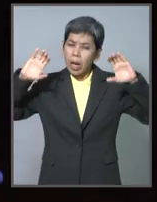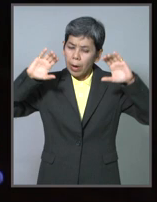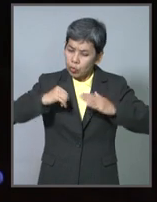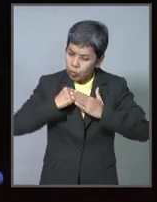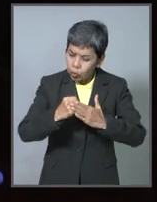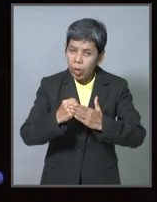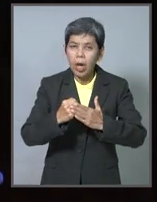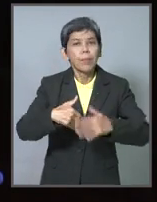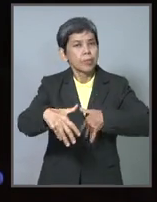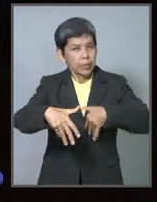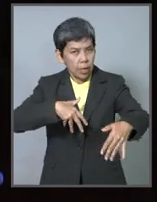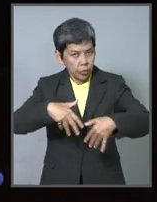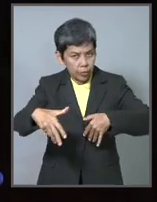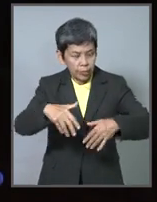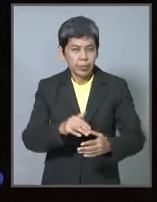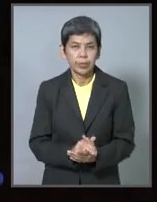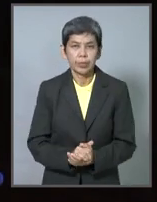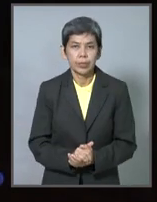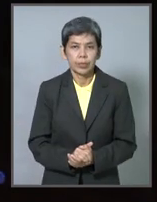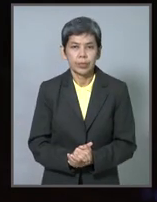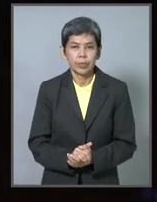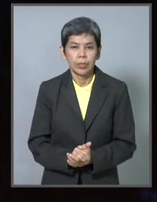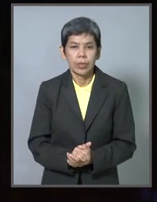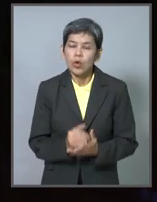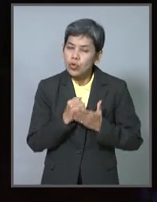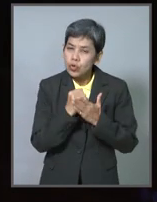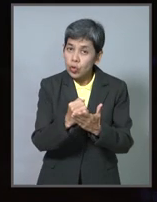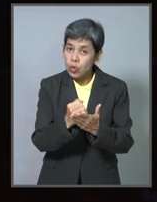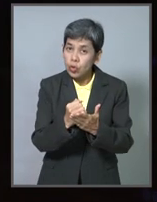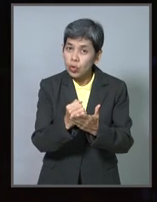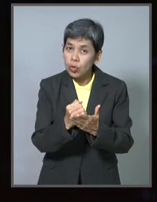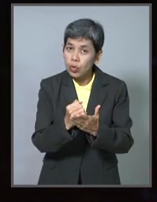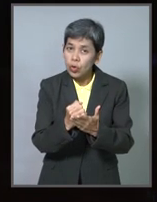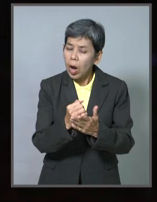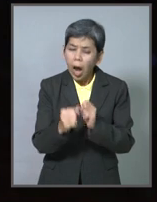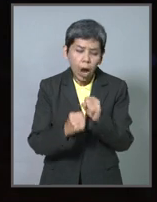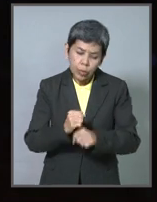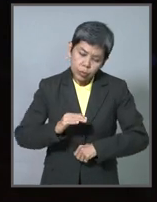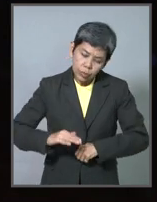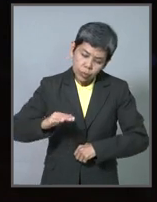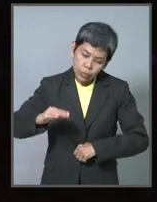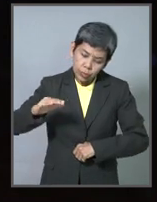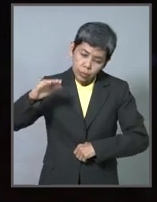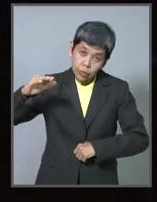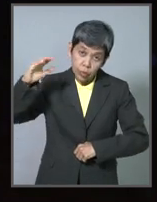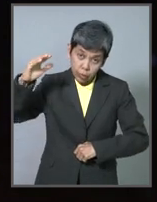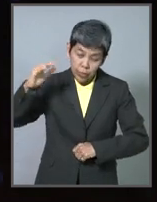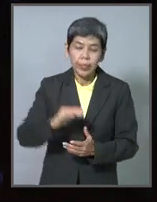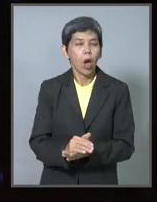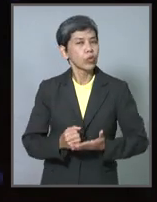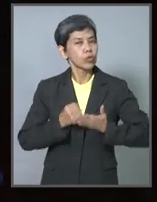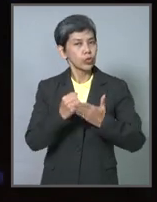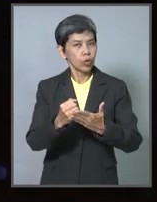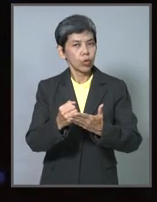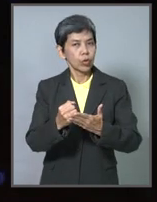ให้ความช่วยเหลือแก่พี่น้องประชาชนให้ความช่วยเหลือทุกช่วงวัยให้ความช่ว